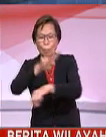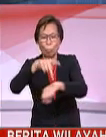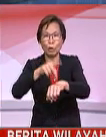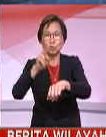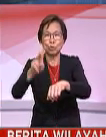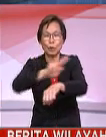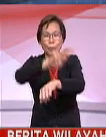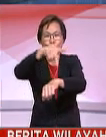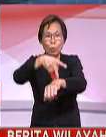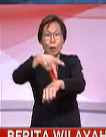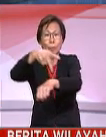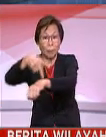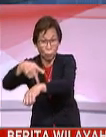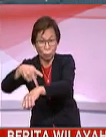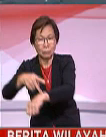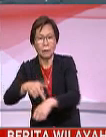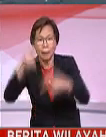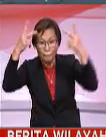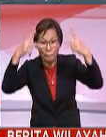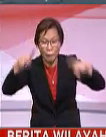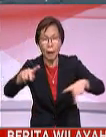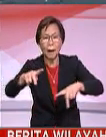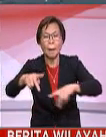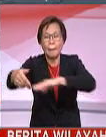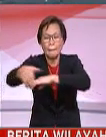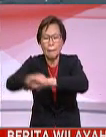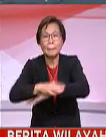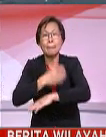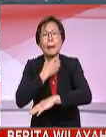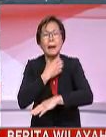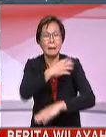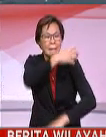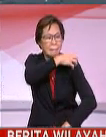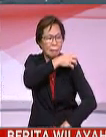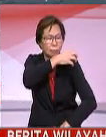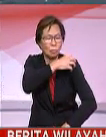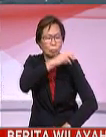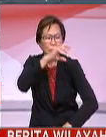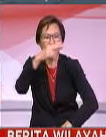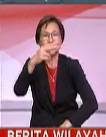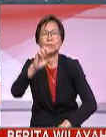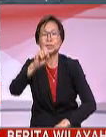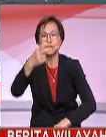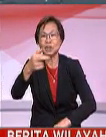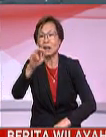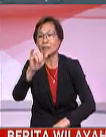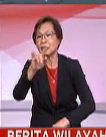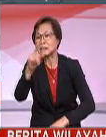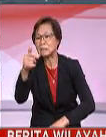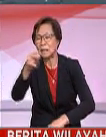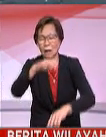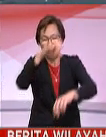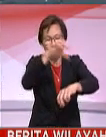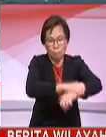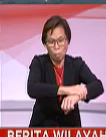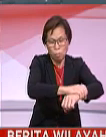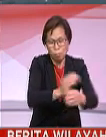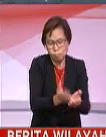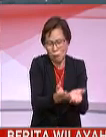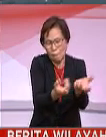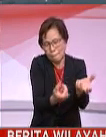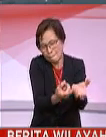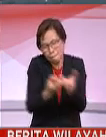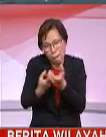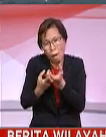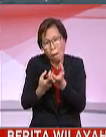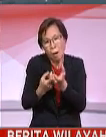Pulau Pangkor. Kenyataan Pengarah Maritim Perak, Kapten Maritim Syarizan Rahman memaklumkan penahanan kapal tunda membawa paip